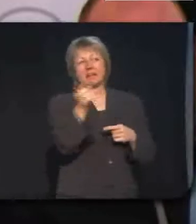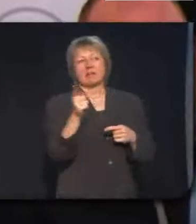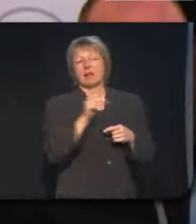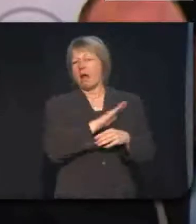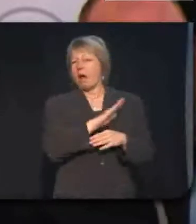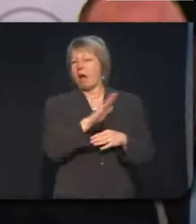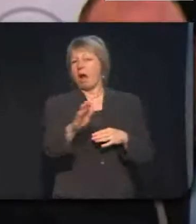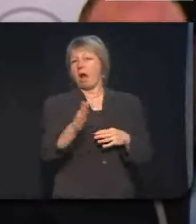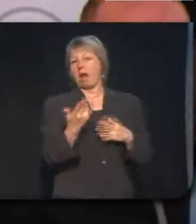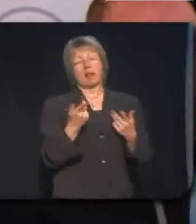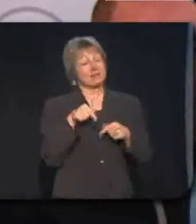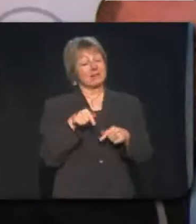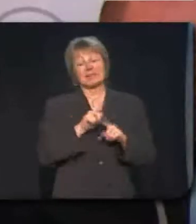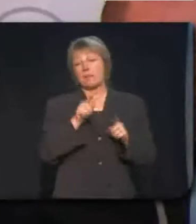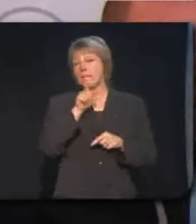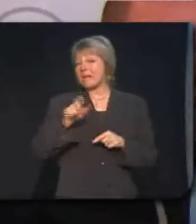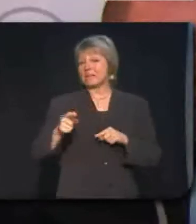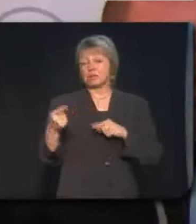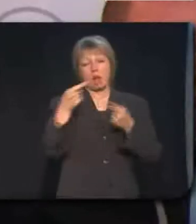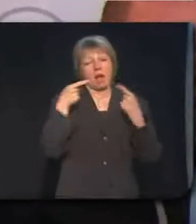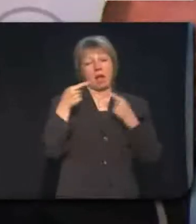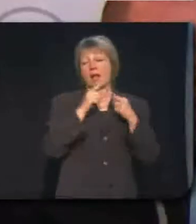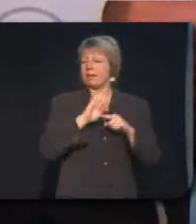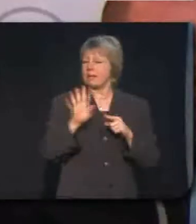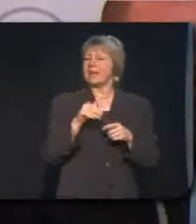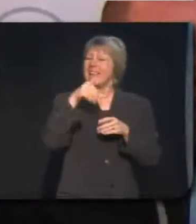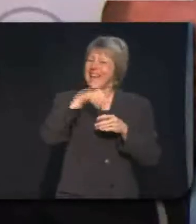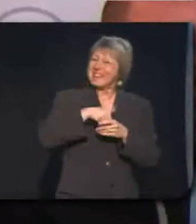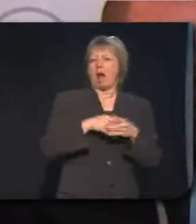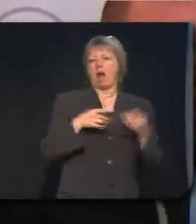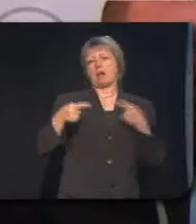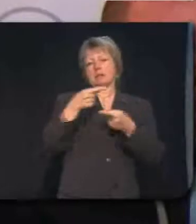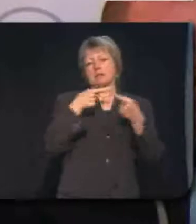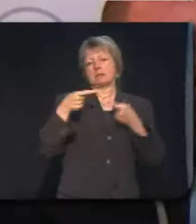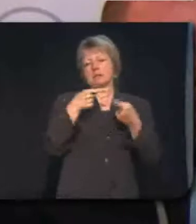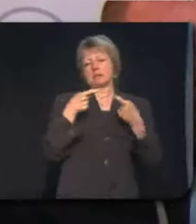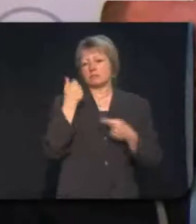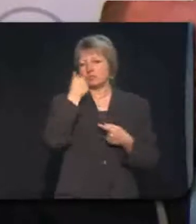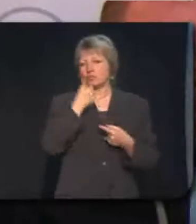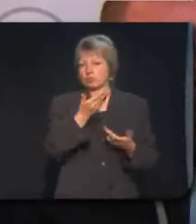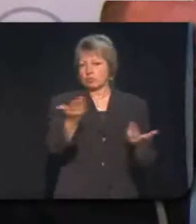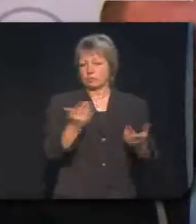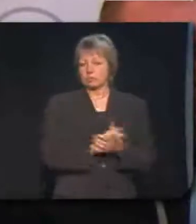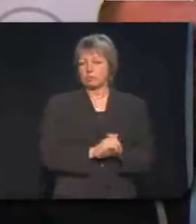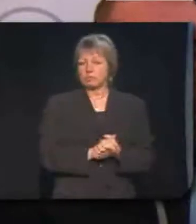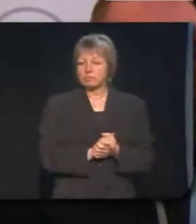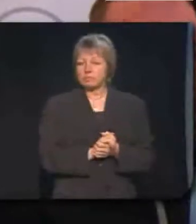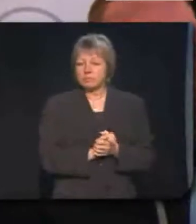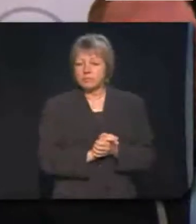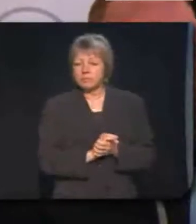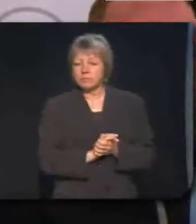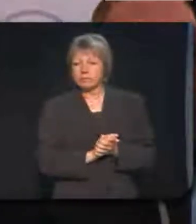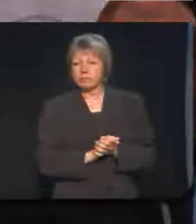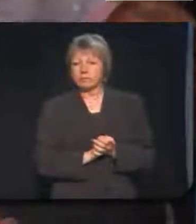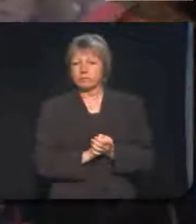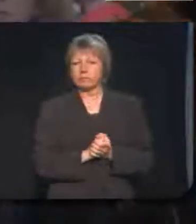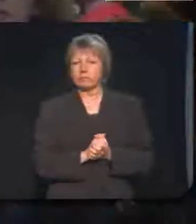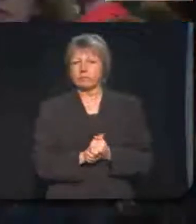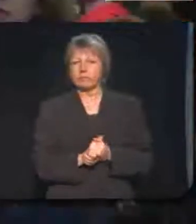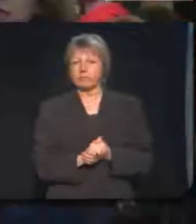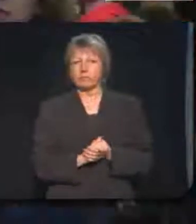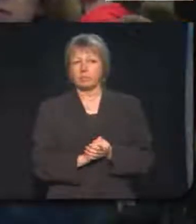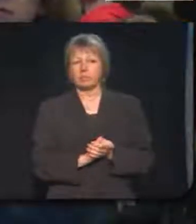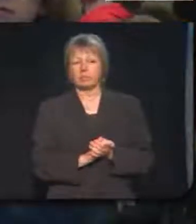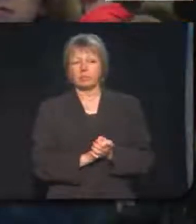ist immer noch keine Personaldebatte es geht um inhaltliche Anträge eine pro rede bitte Piraten ich bin